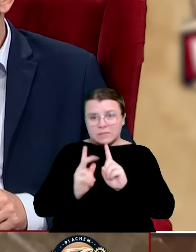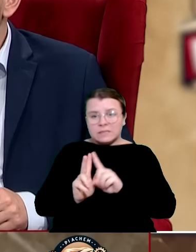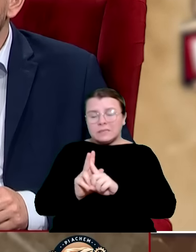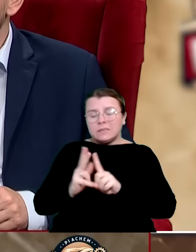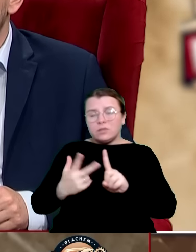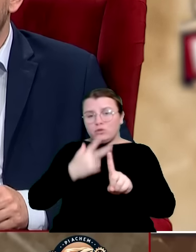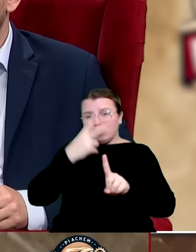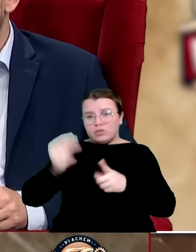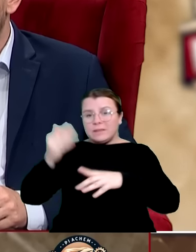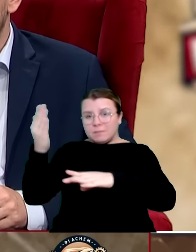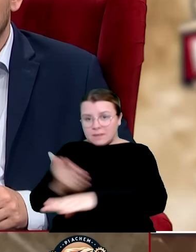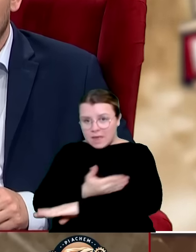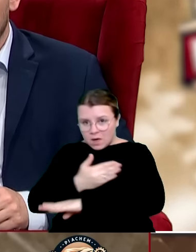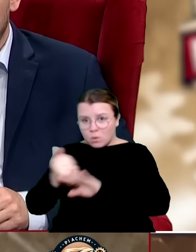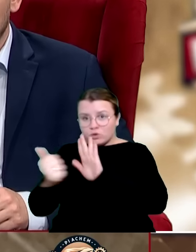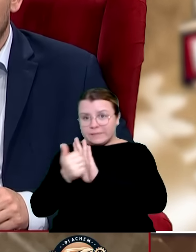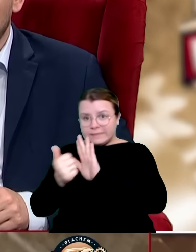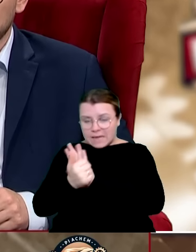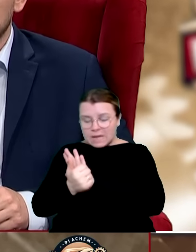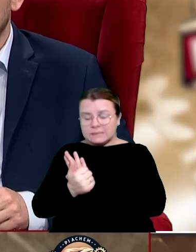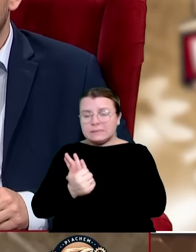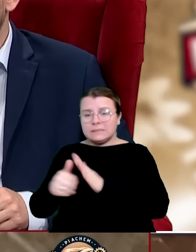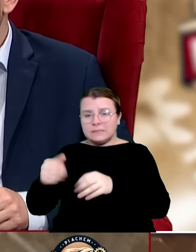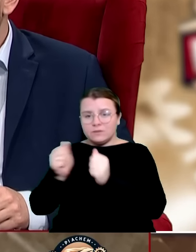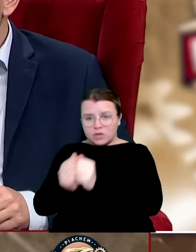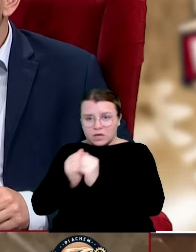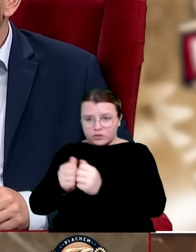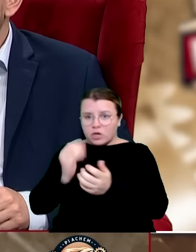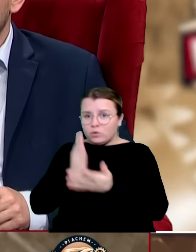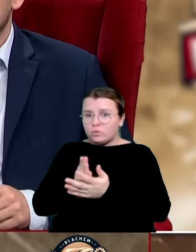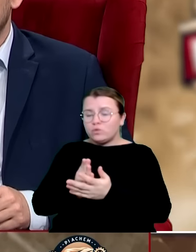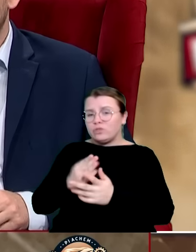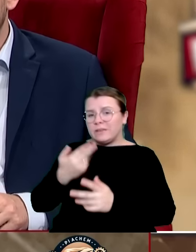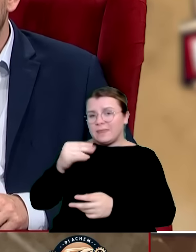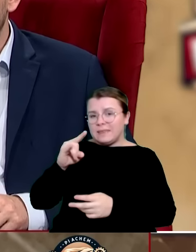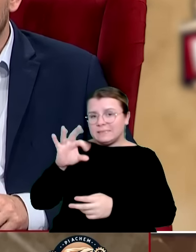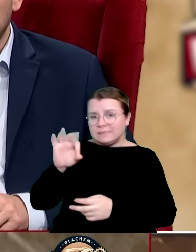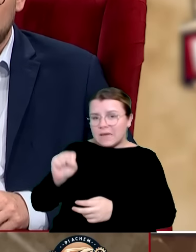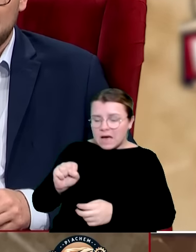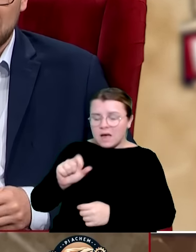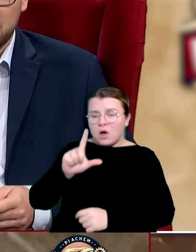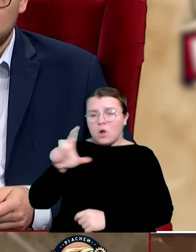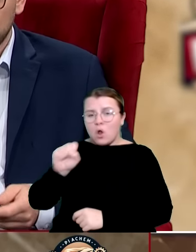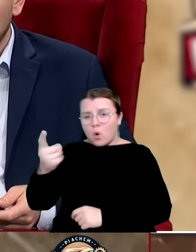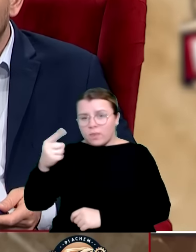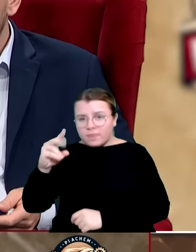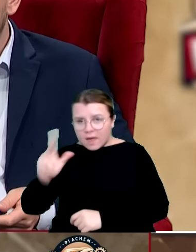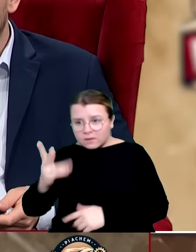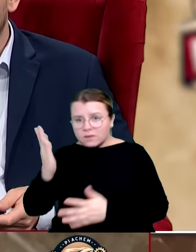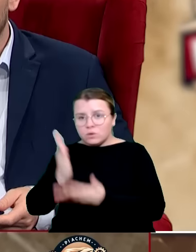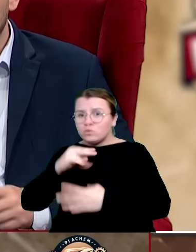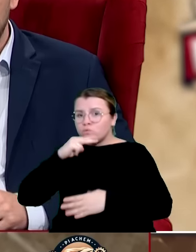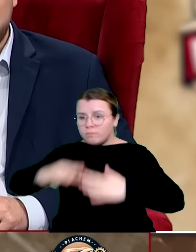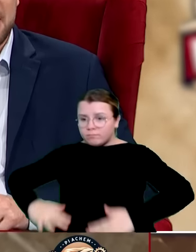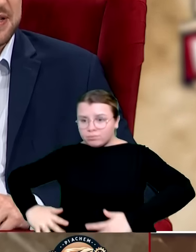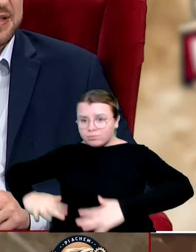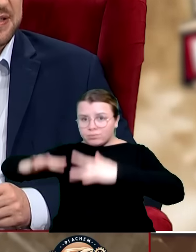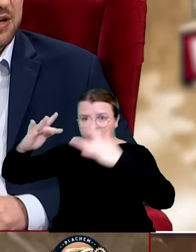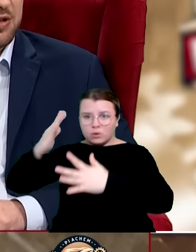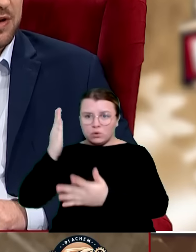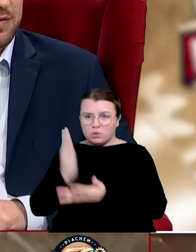tam już Nysę zalewa 16, już Stroń zalany, lądek zalany, ludzie tam naprawdę, i umarło parę osób,